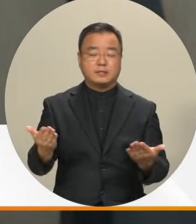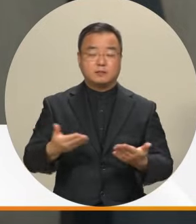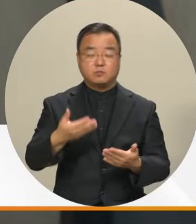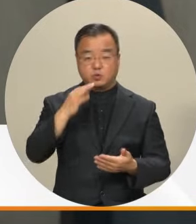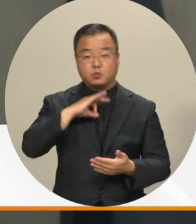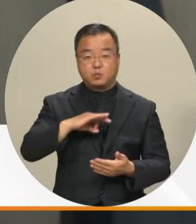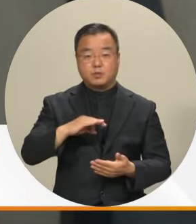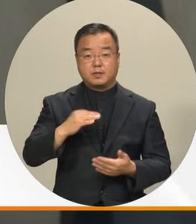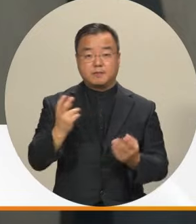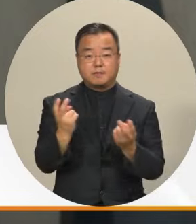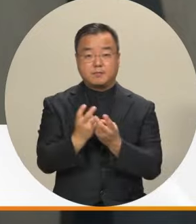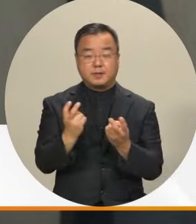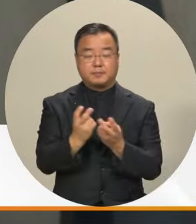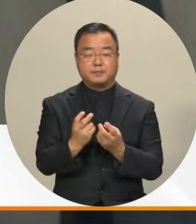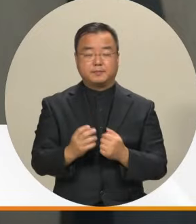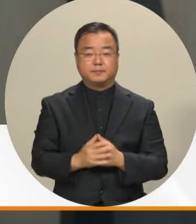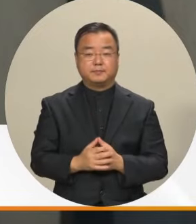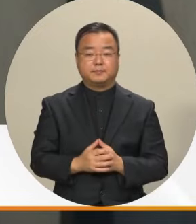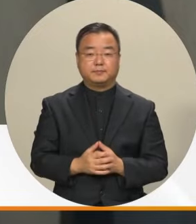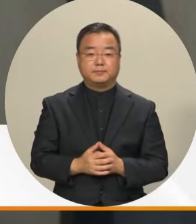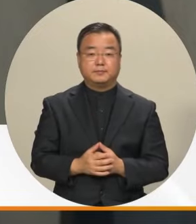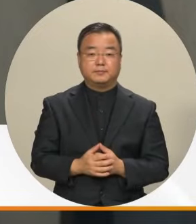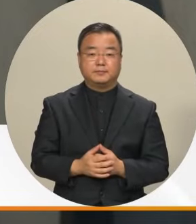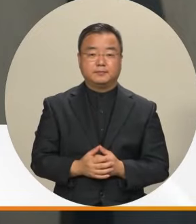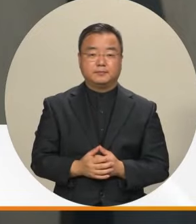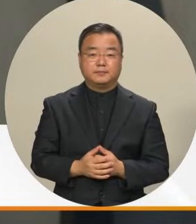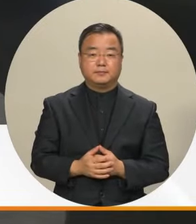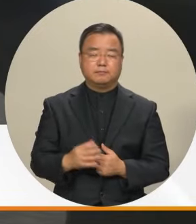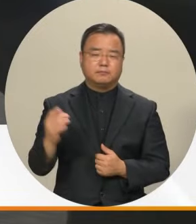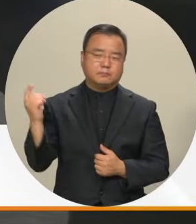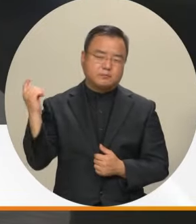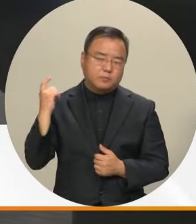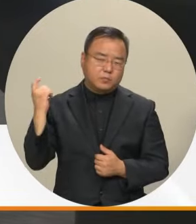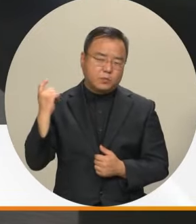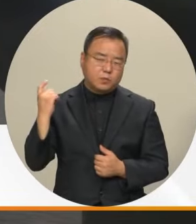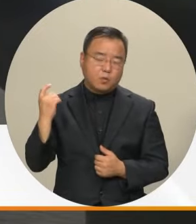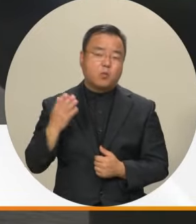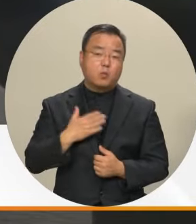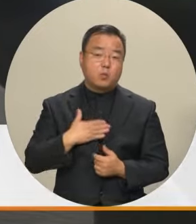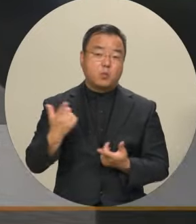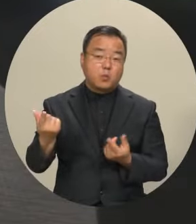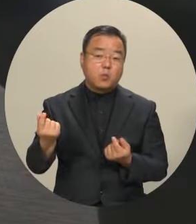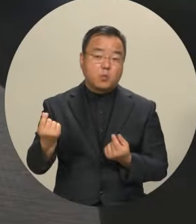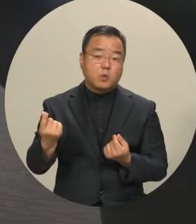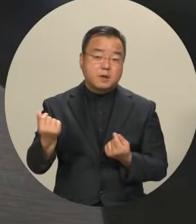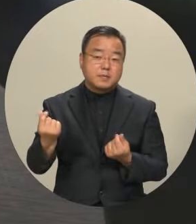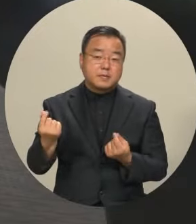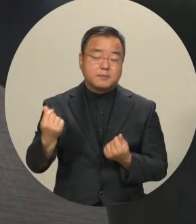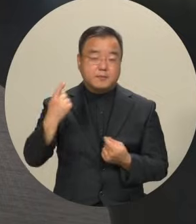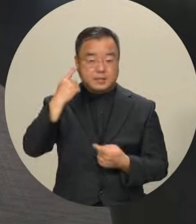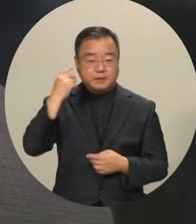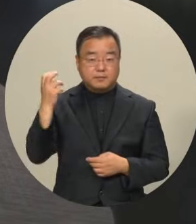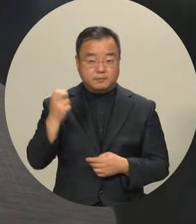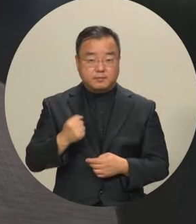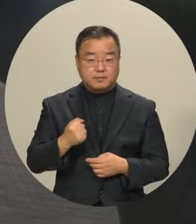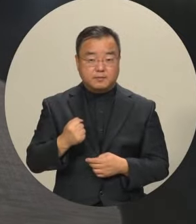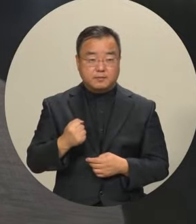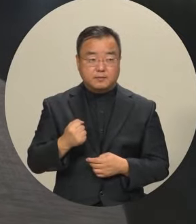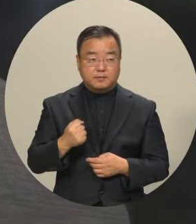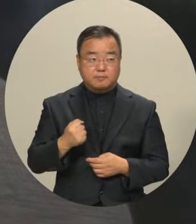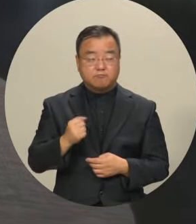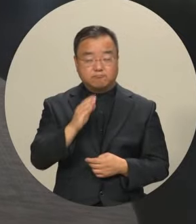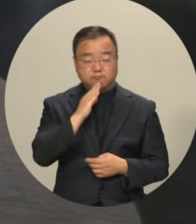효과적인네네 시대 아닌가 싶습니다 이게 들을수록 내얘기가 아닐까 하고 저도 생각이 들고 그렇게